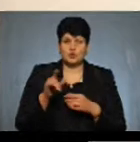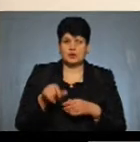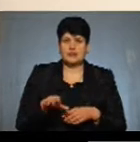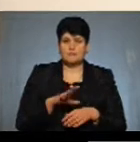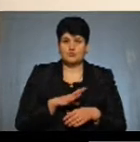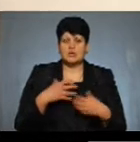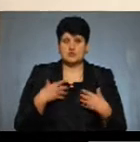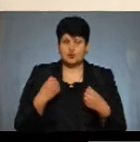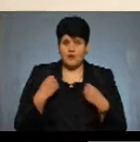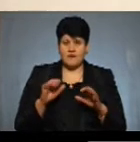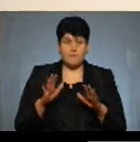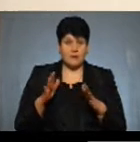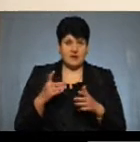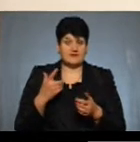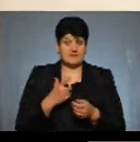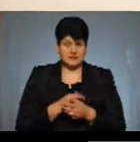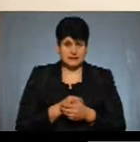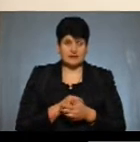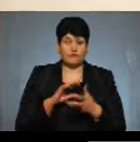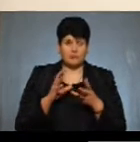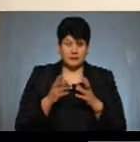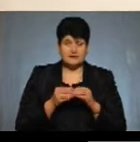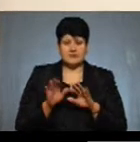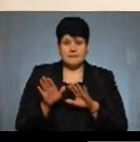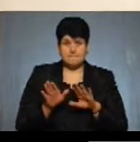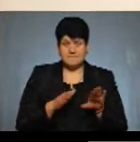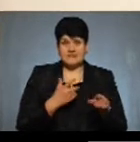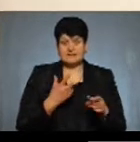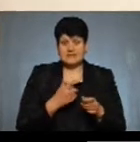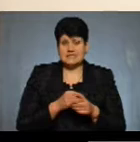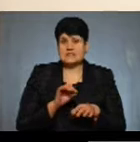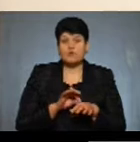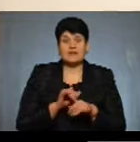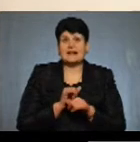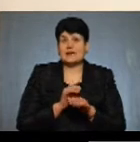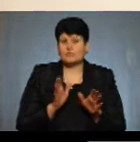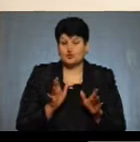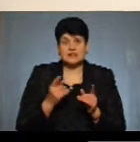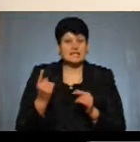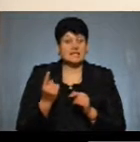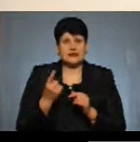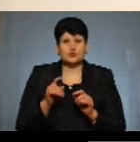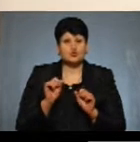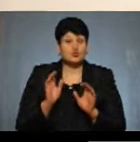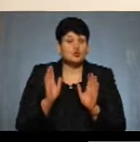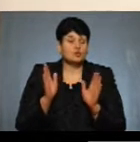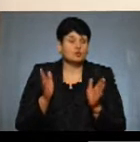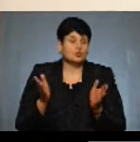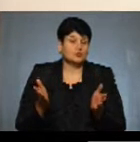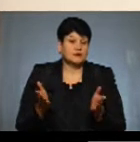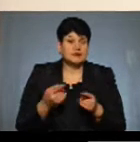людина була здорова на момент вакцинації, в принципі, вона після вакцинації захворіти не може. Єдине, що може бути після вакцинації,